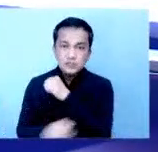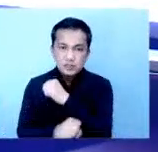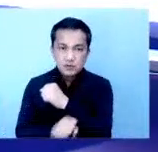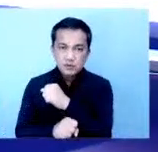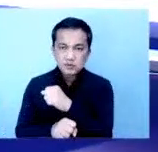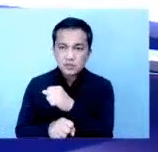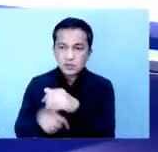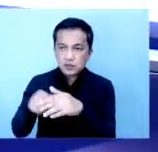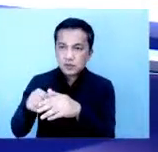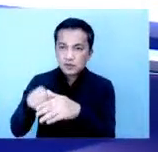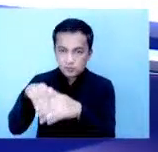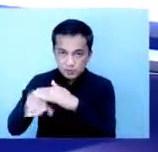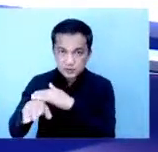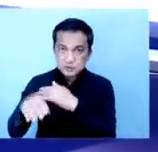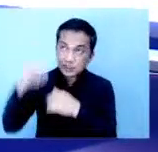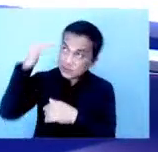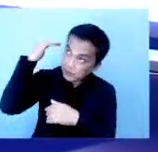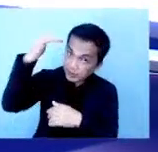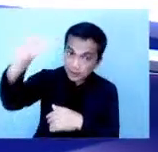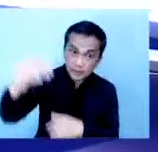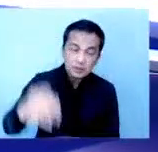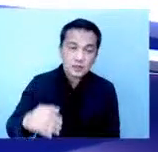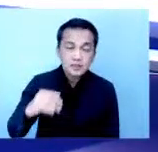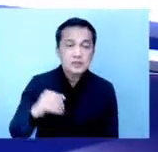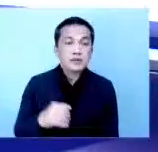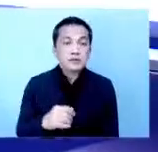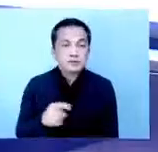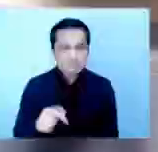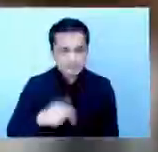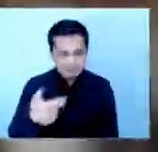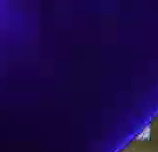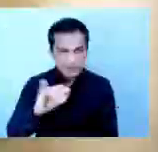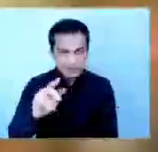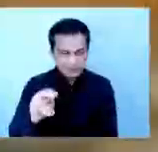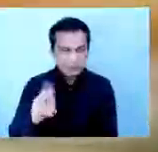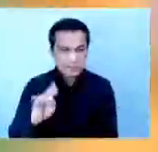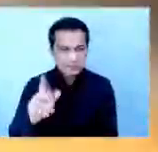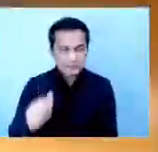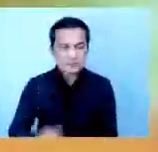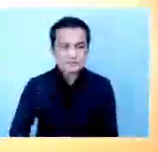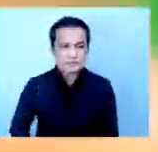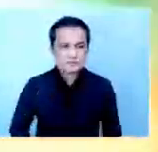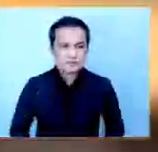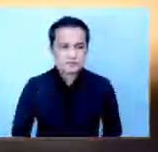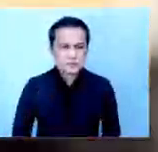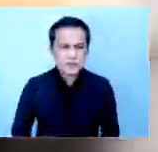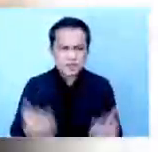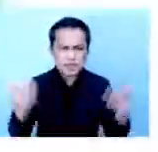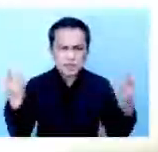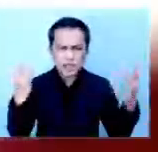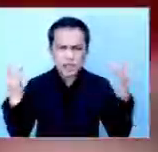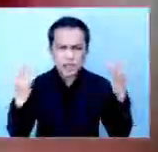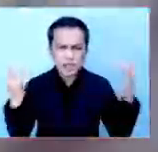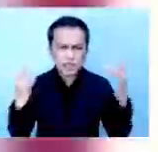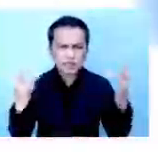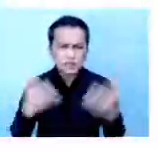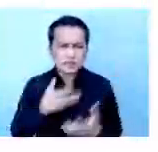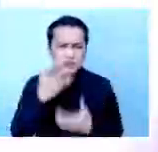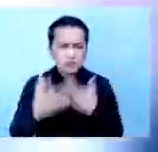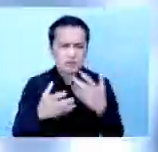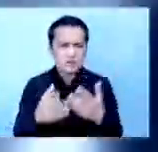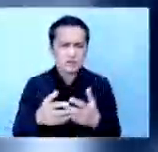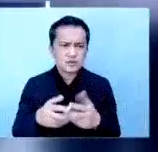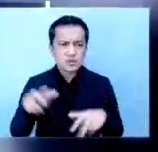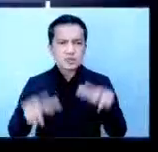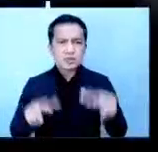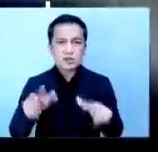dumandao sa kisame. Nasa frontline balitang yan si Brian Basa. Nagsigawan at nagpanik